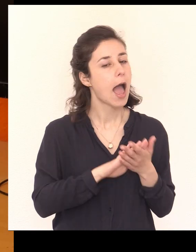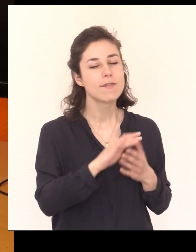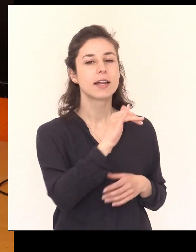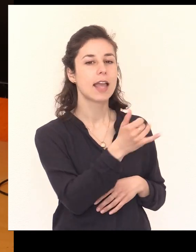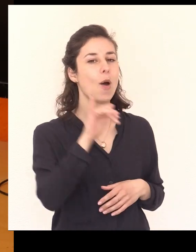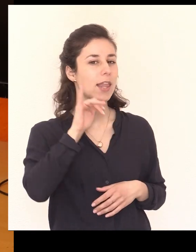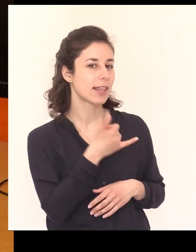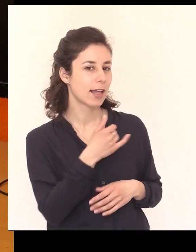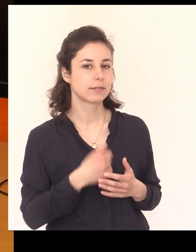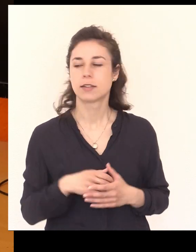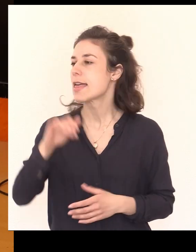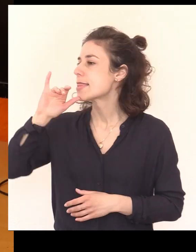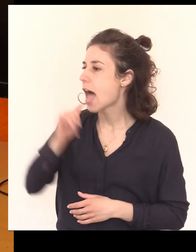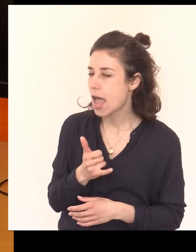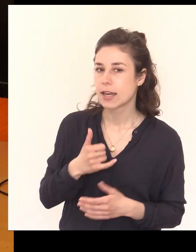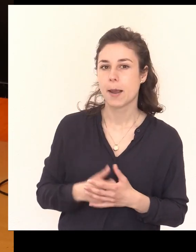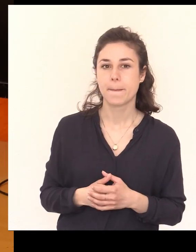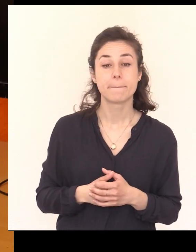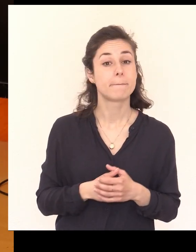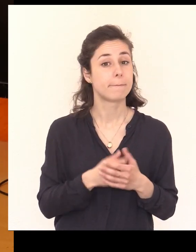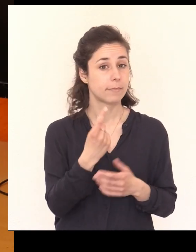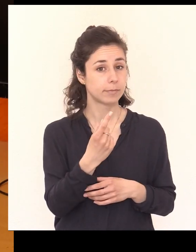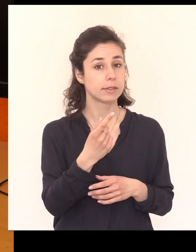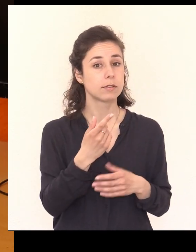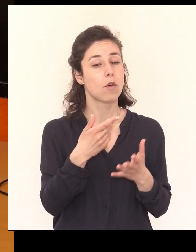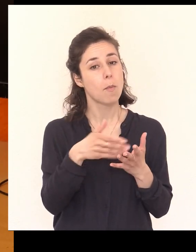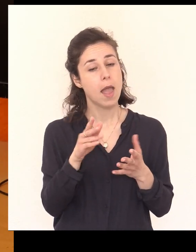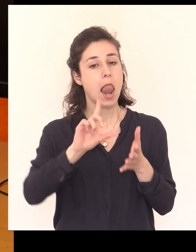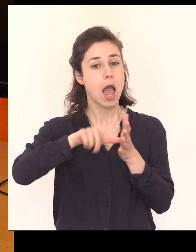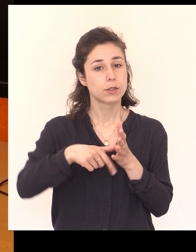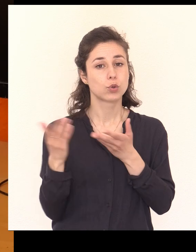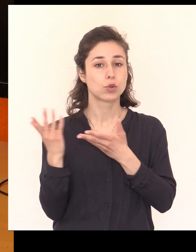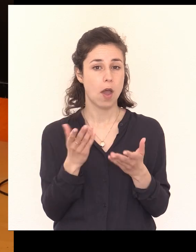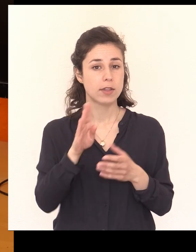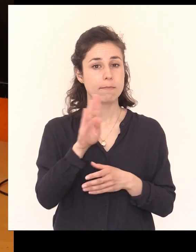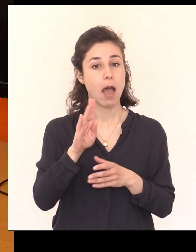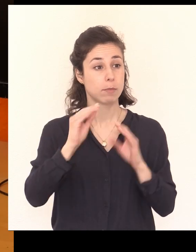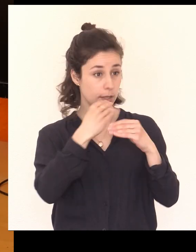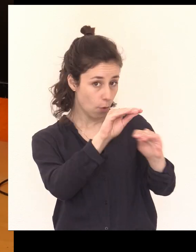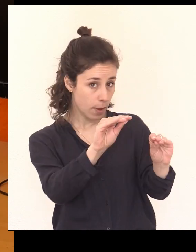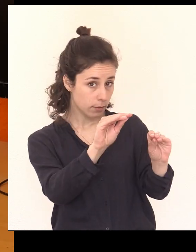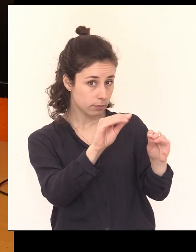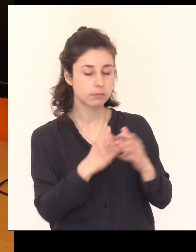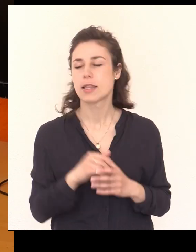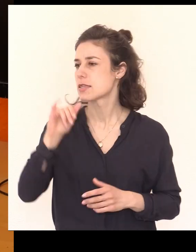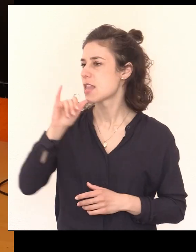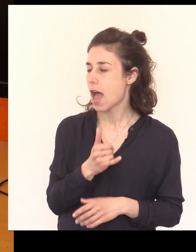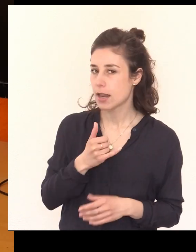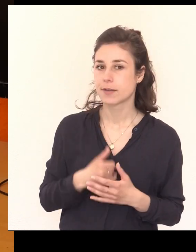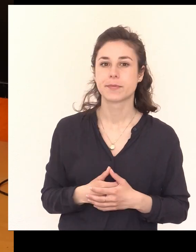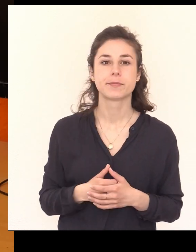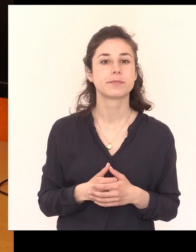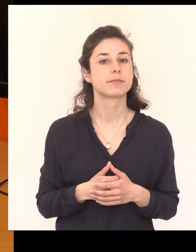mit Ja oder Nein. Nein! Wurden Sie über weitere Leistungen und Services der Barmer informiert?